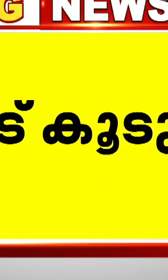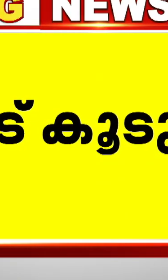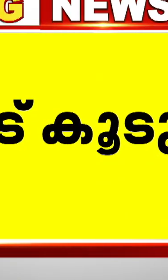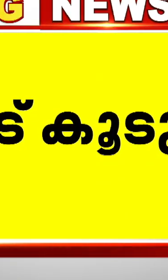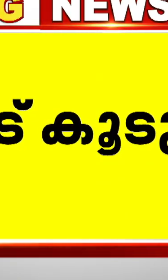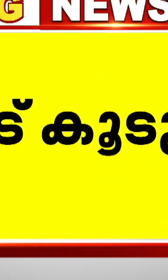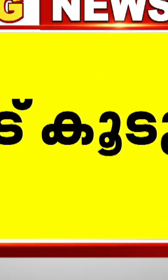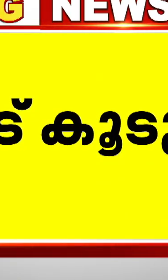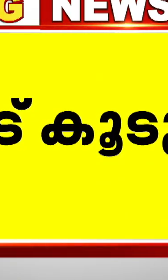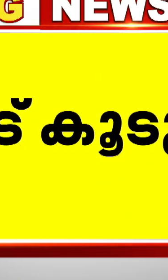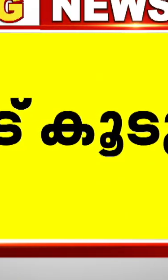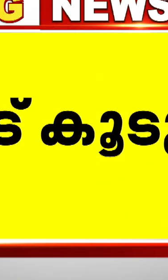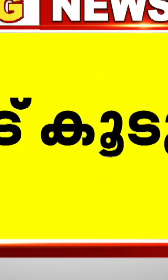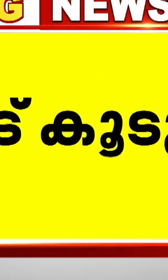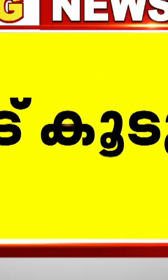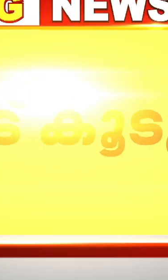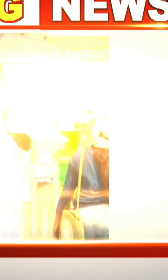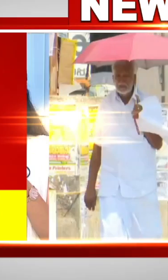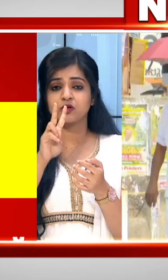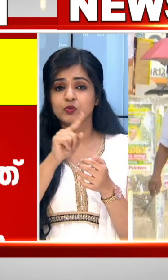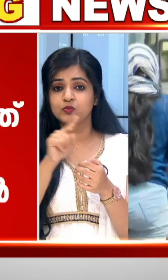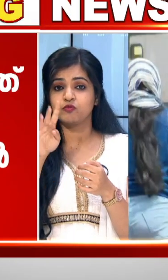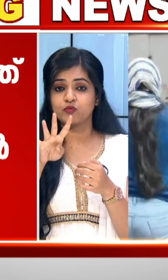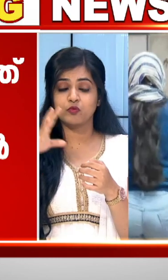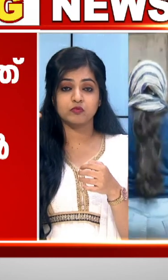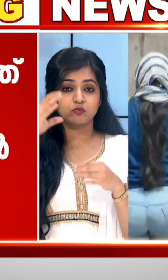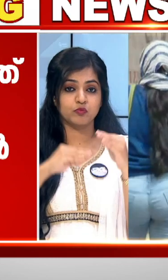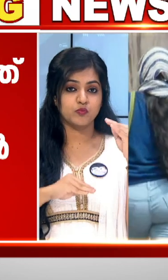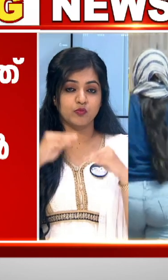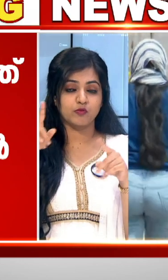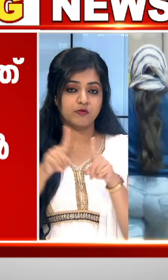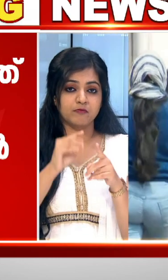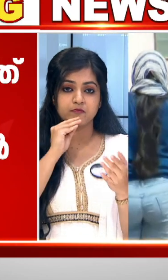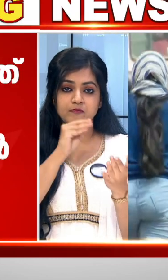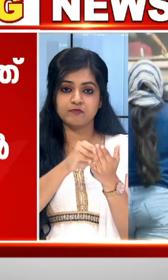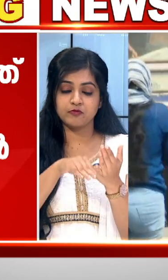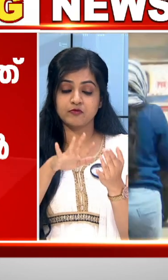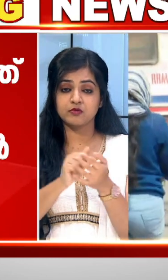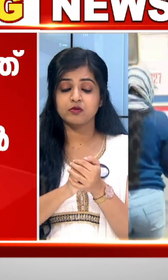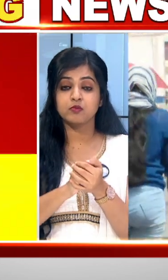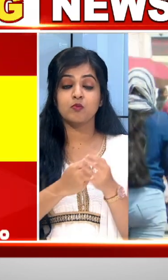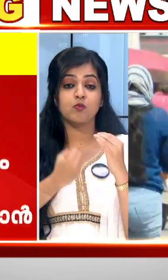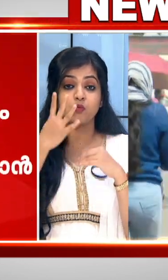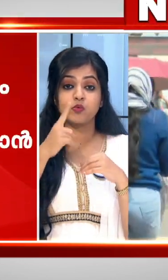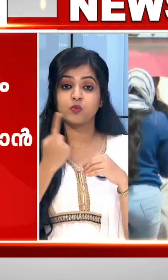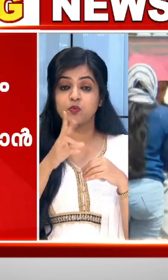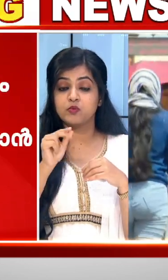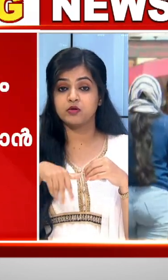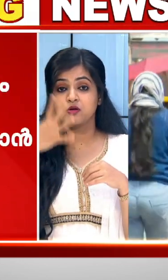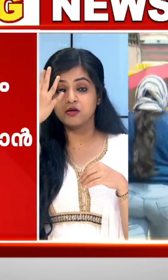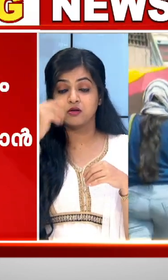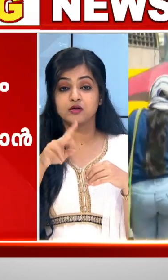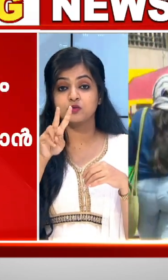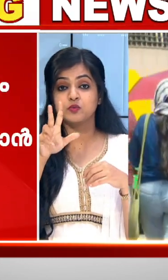പ്രവചനമുണ്ട്. ഈ ജില്ലകളിൽ സാധാരണയേക്കാൾ 2 മുതൽ 4 ഡിഗ്രി സെൽഷ്യസ് വരെ ചൂട് വർദ്ധിക്കുമെന്നാണ് മുന്നറിയിപ്പ്. പകൽ മാത്രമല്ല, രാത്രി ചൂടും വർദ്ധിക്കും. 28 ഡിഗ്രി സെൽഷ്യസ്